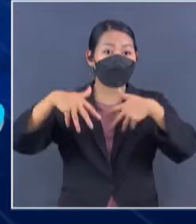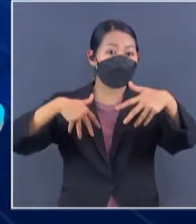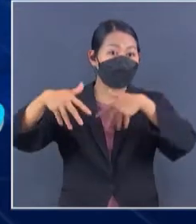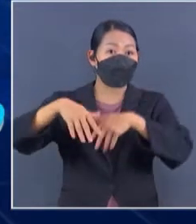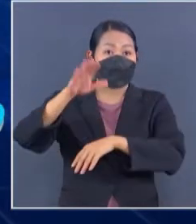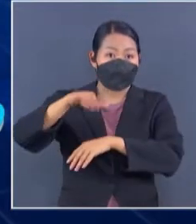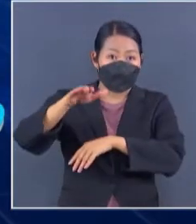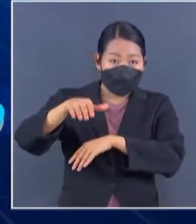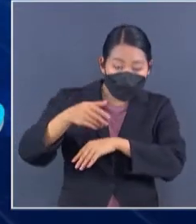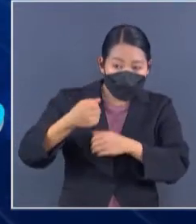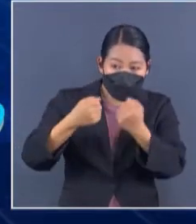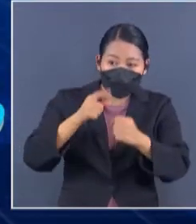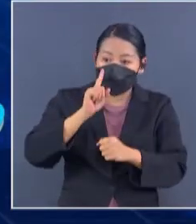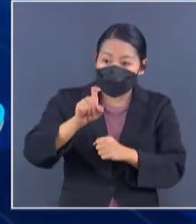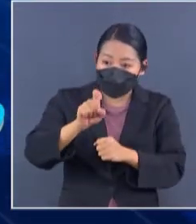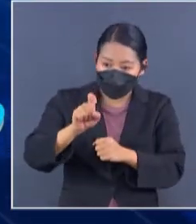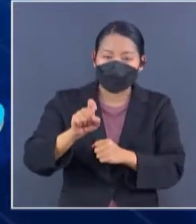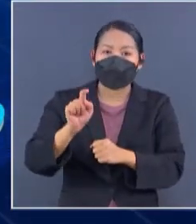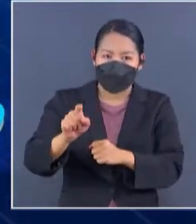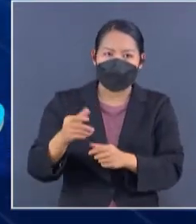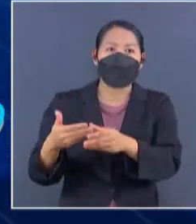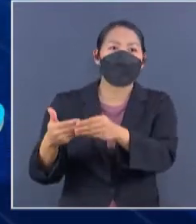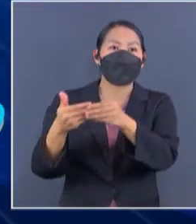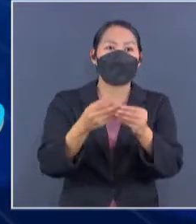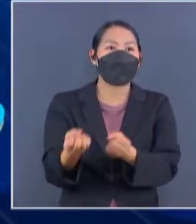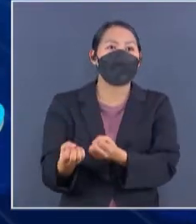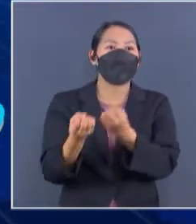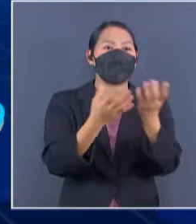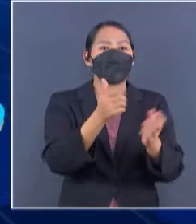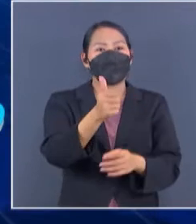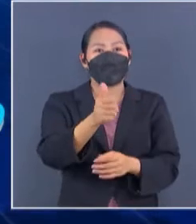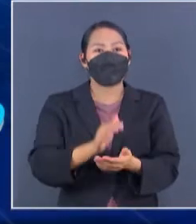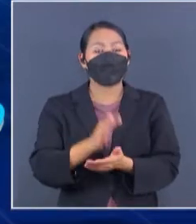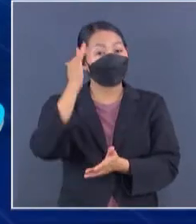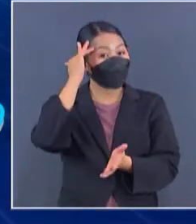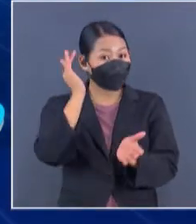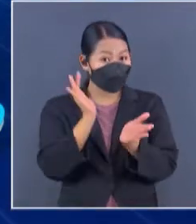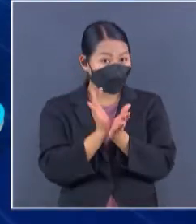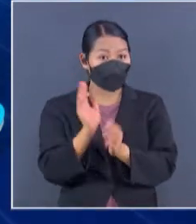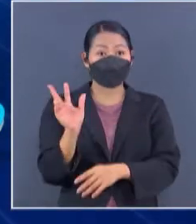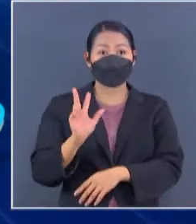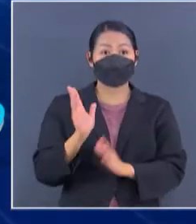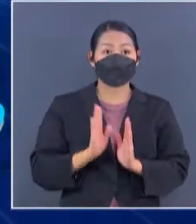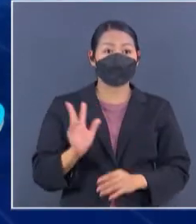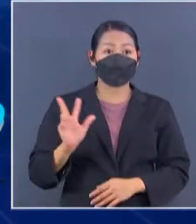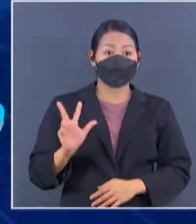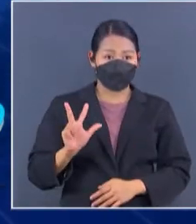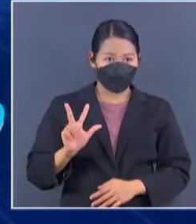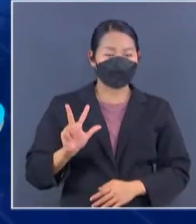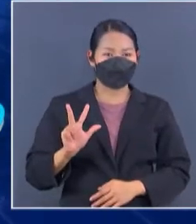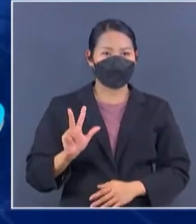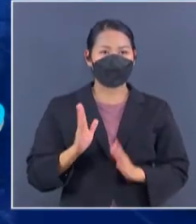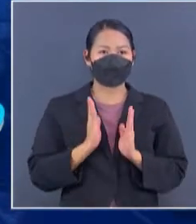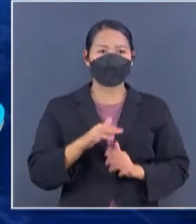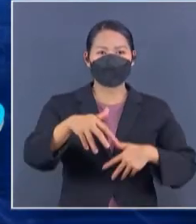ลับไปถึงบ้านเกิดได้คลิปนี้ถูกแชร์ในโลกโซเชียลนะครับตำรวจ3นายที่อยู่ในคลิปที่อยู่ในที่เกิดเหตุนั้นก็ได้รับความชื่นช